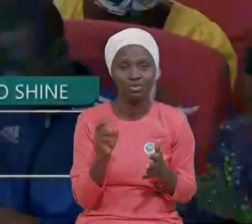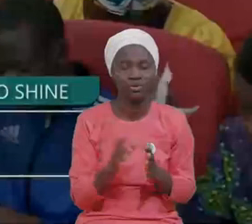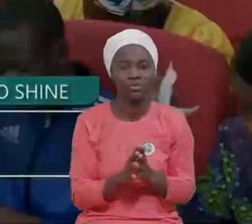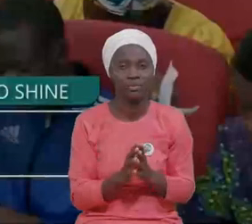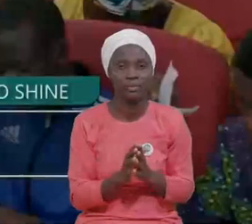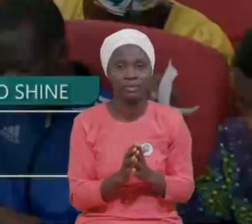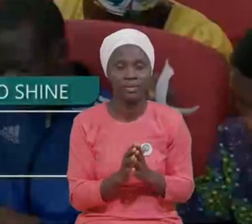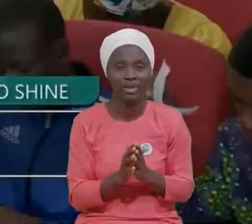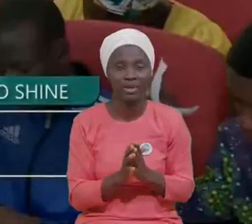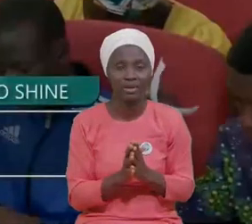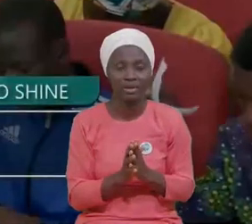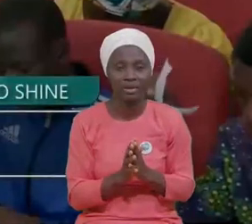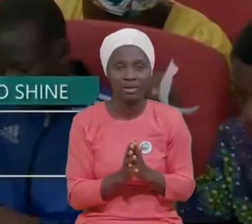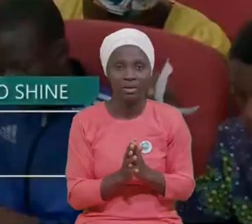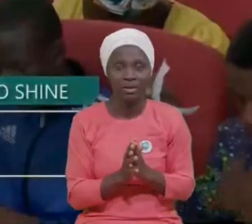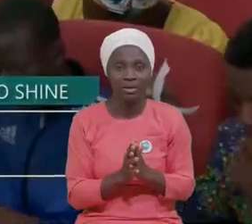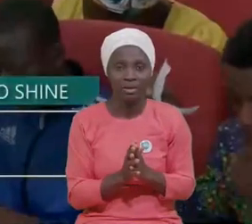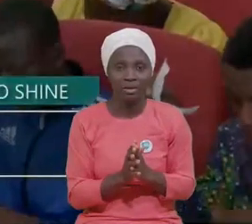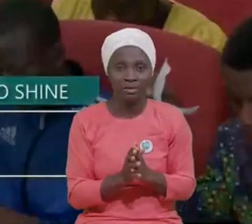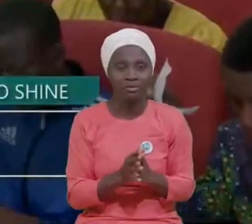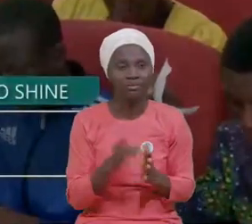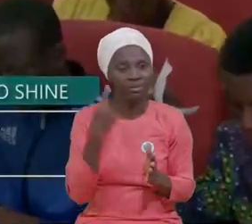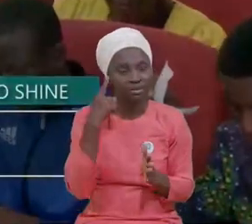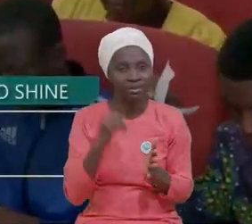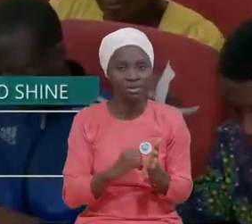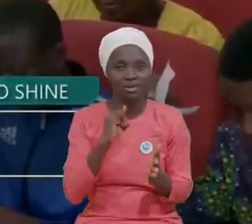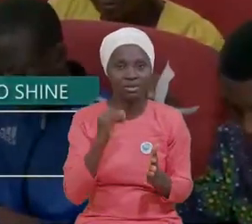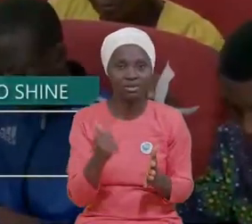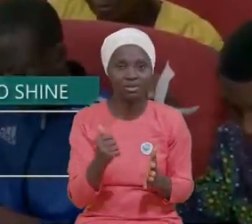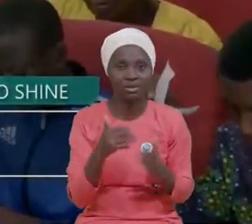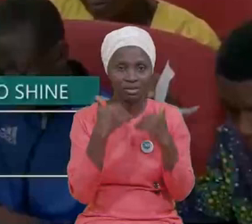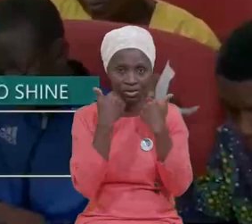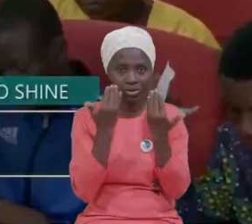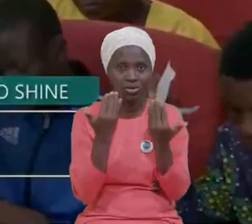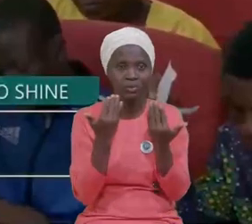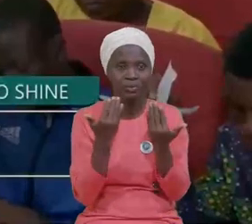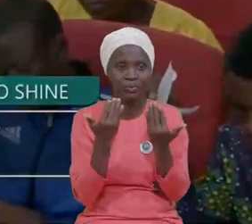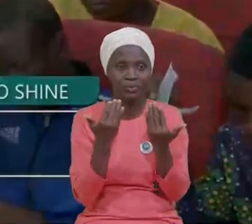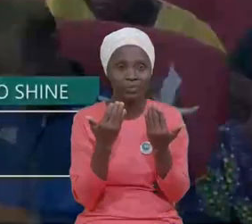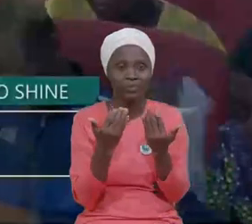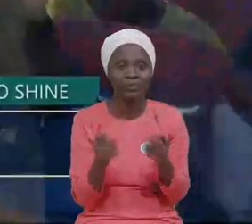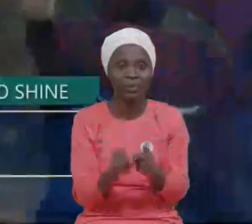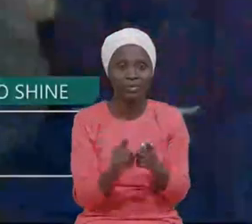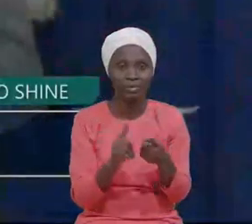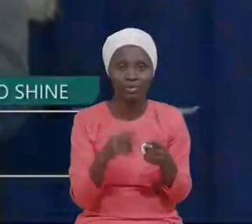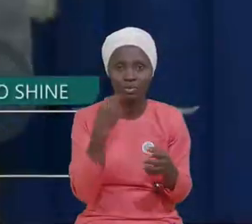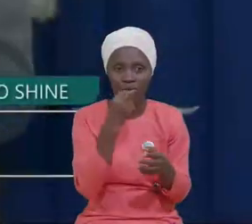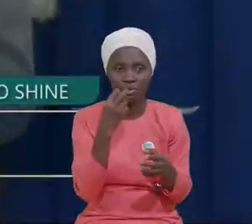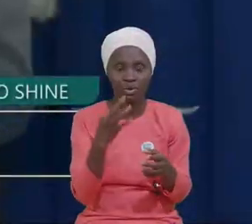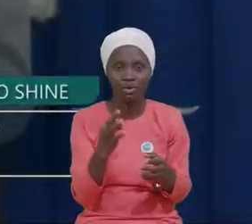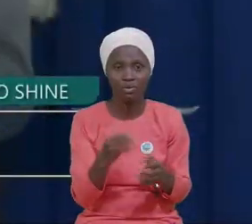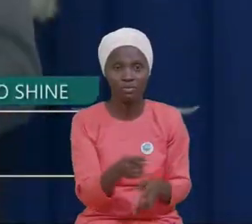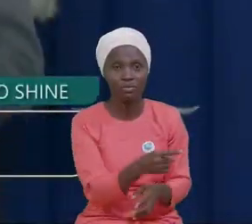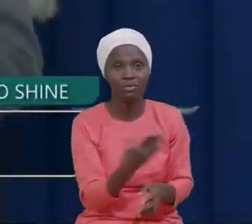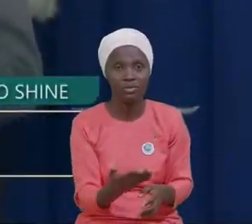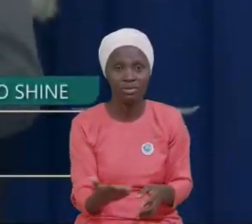12. Éphésiens 5, 12. Éphésiens 5, 12. Qu'elle est honteuse de dire ce